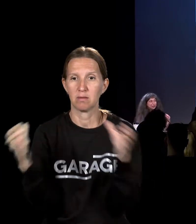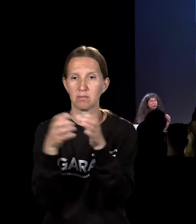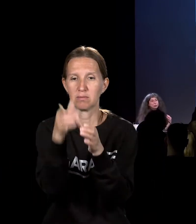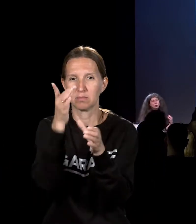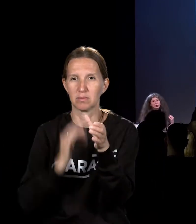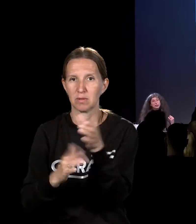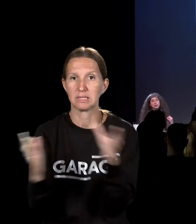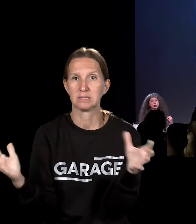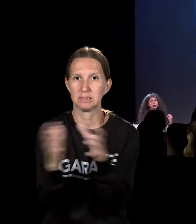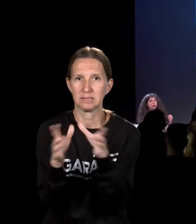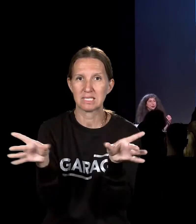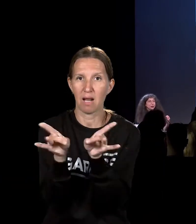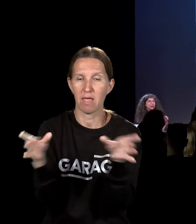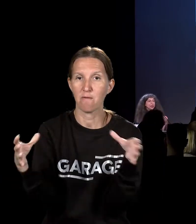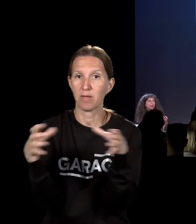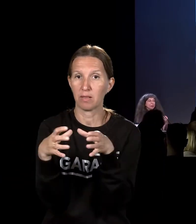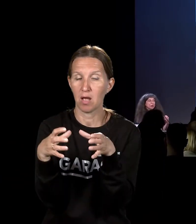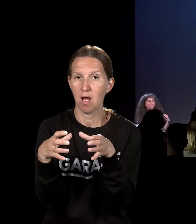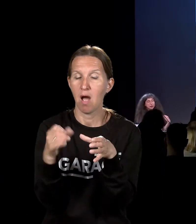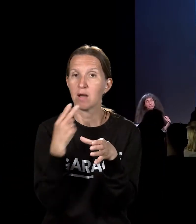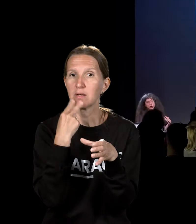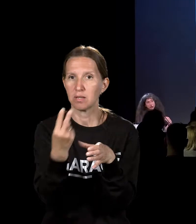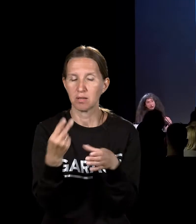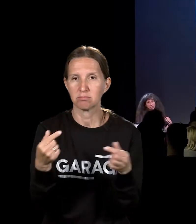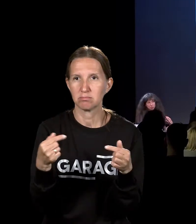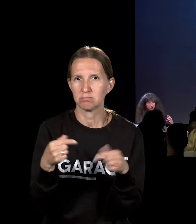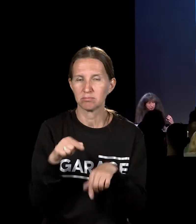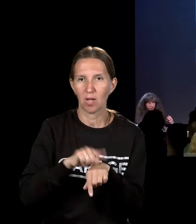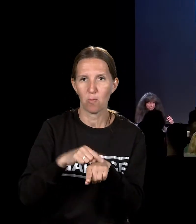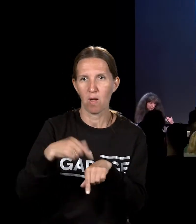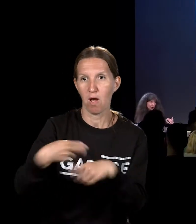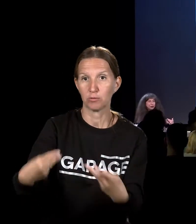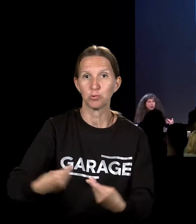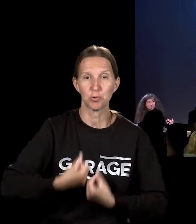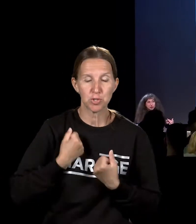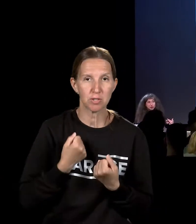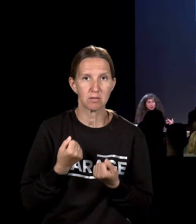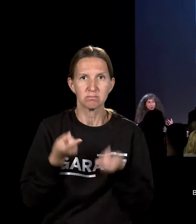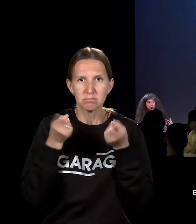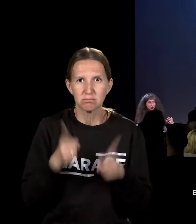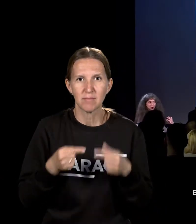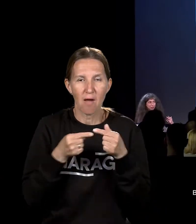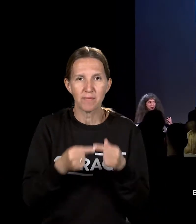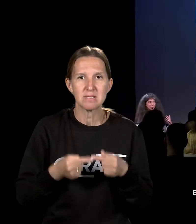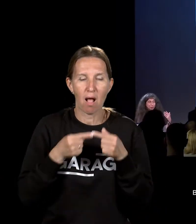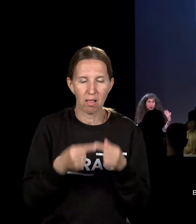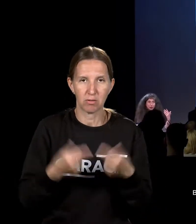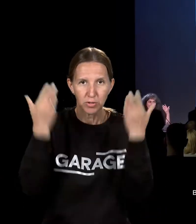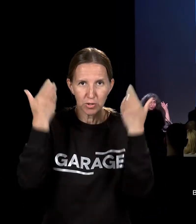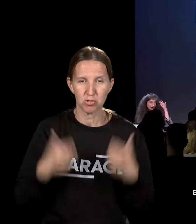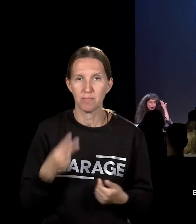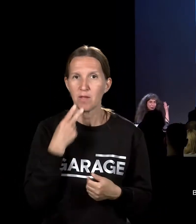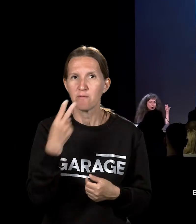за счет чего возникает ощущение, на первых, невероятной физиологичности этого, потому что там видны